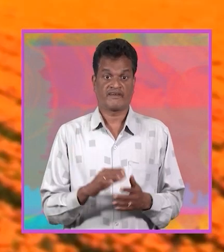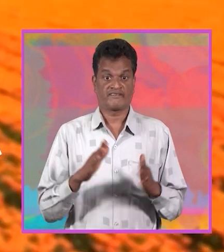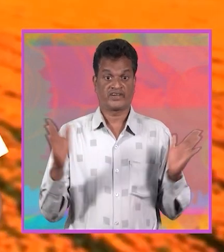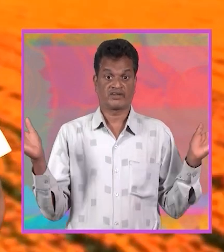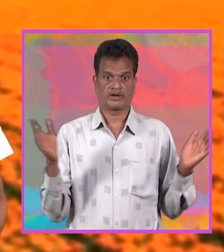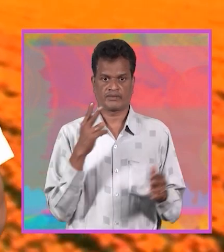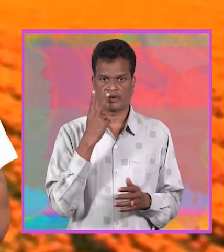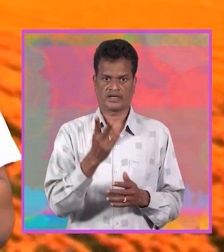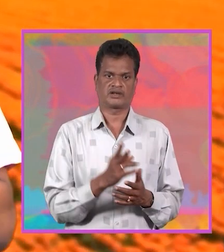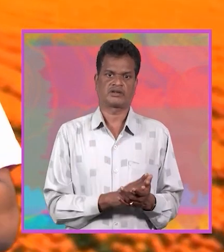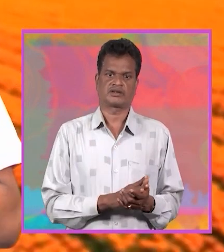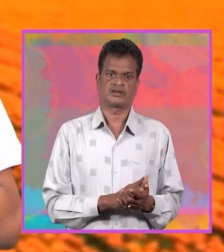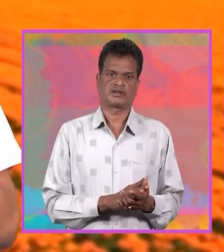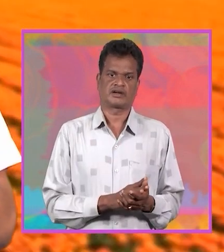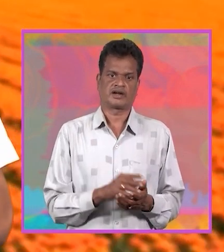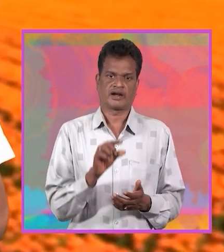இருக்கிறோம். பெயர் சொல்னா